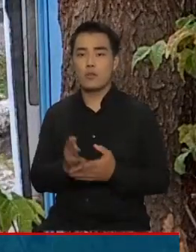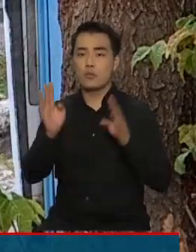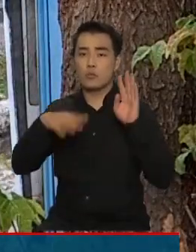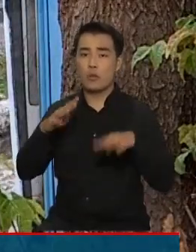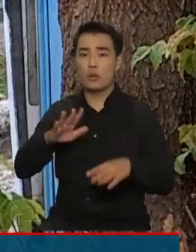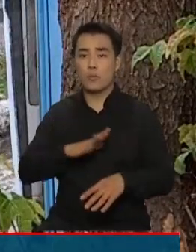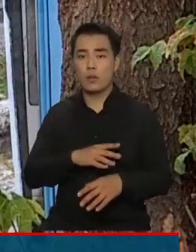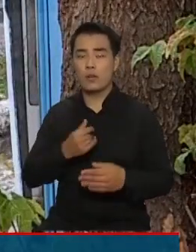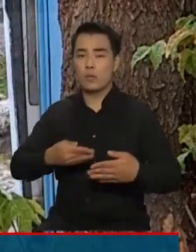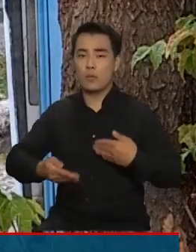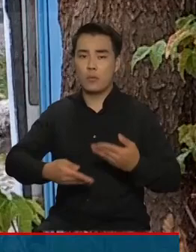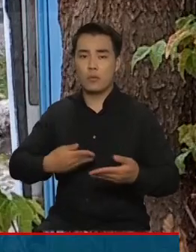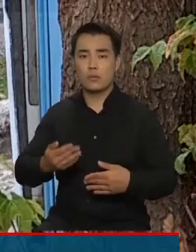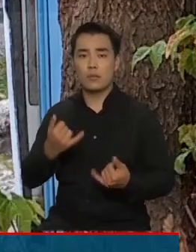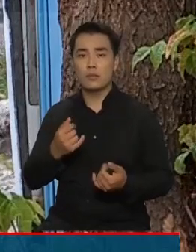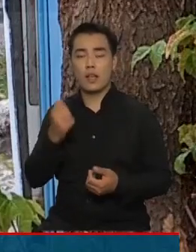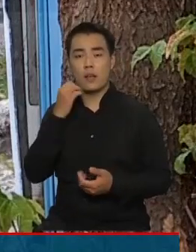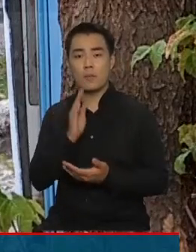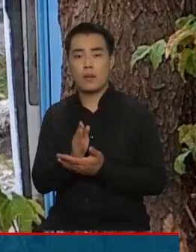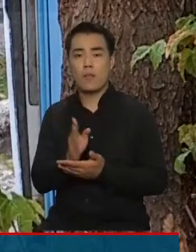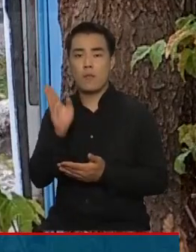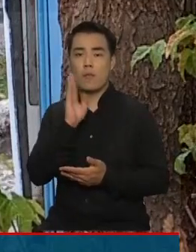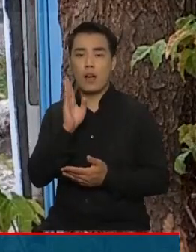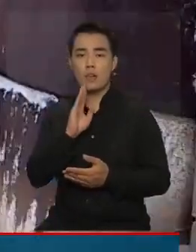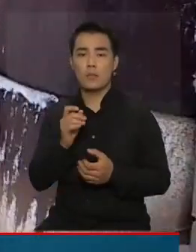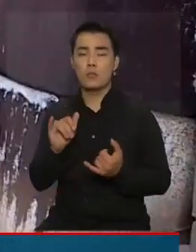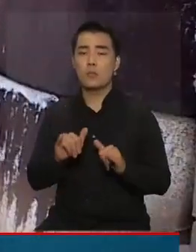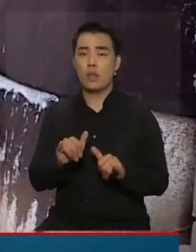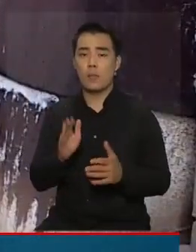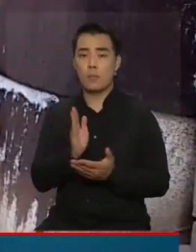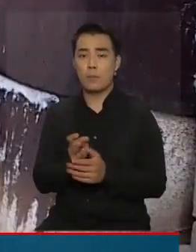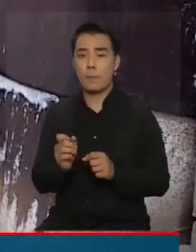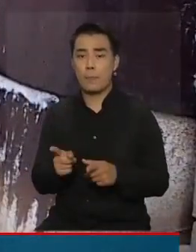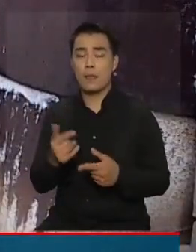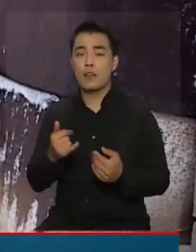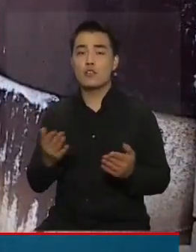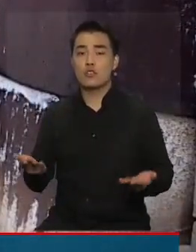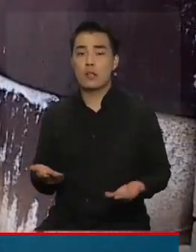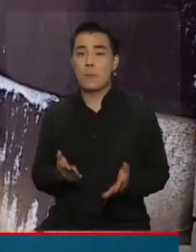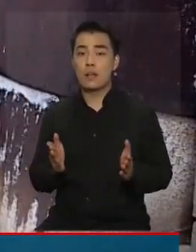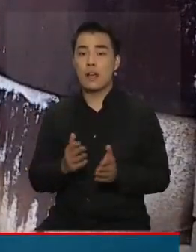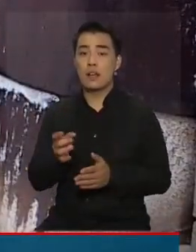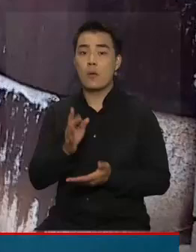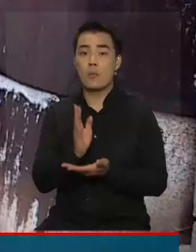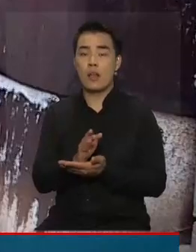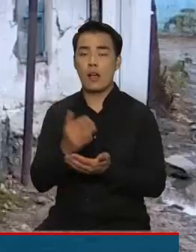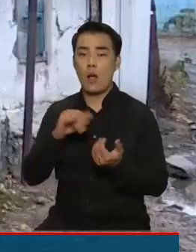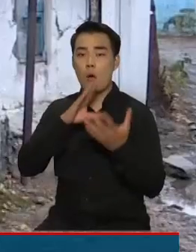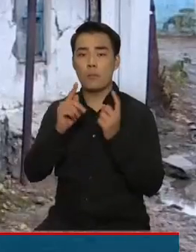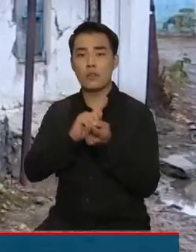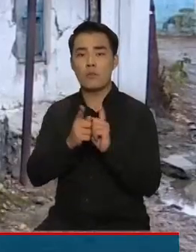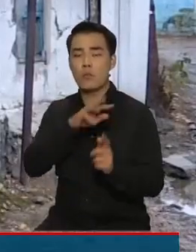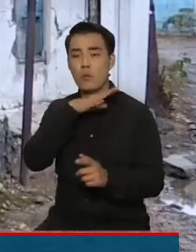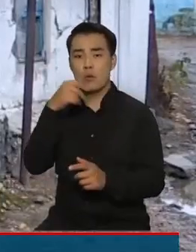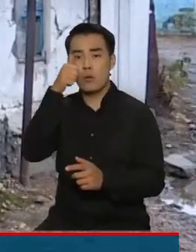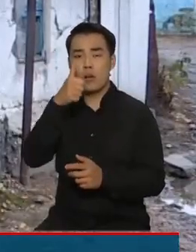прошел, ходим по лужам. В воде стекать некуда. Жители микрорайона Коксай ждут перемен много лет. В Акимате уже не